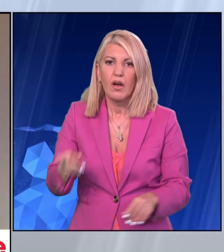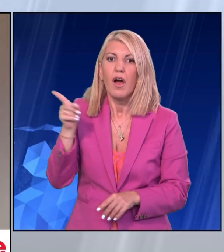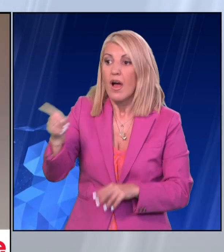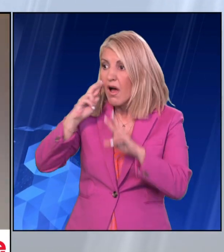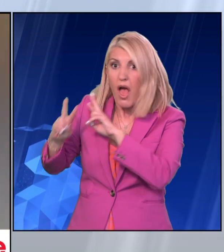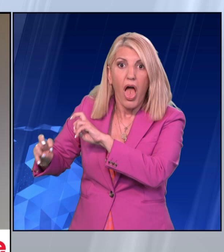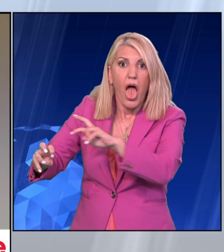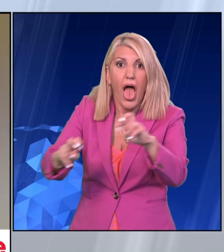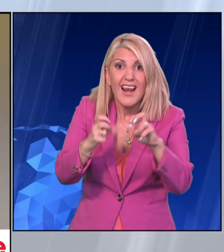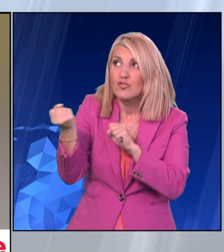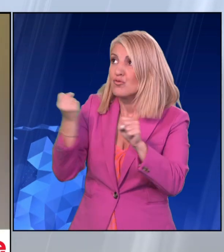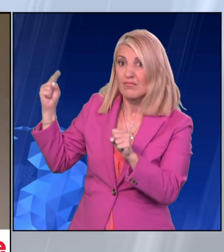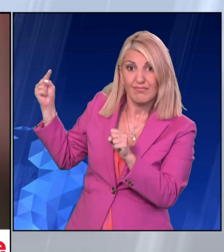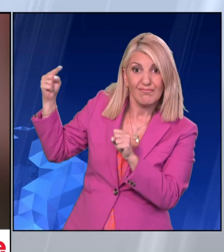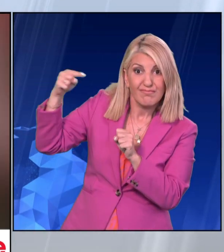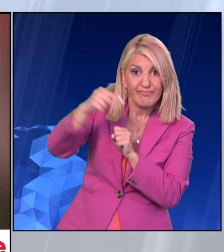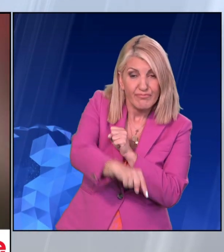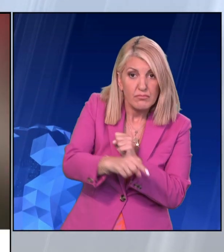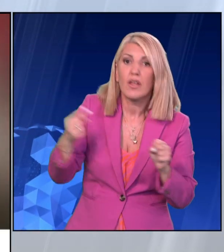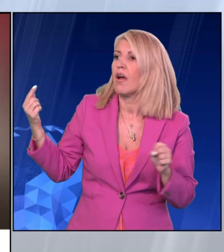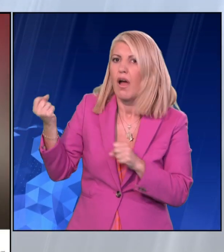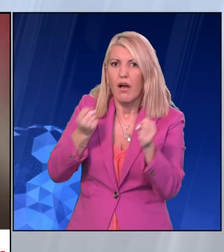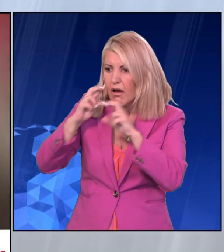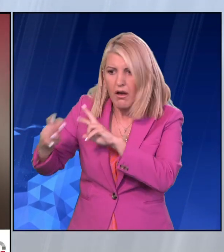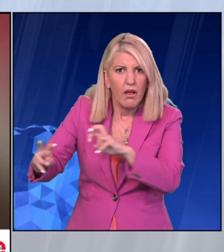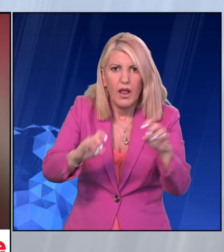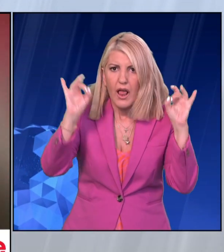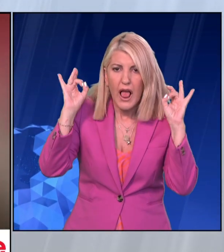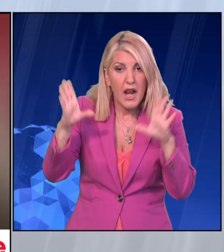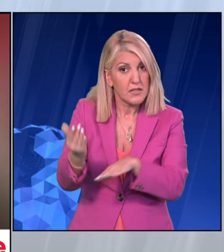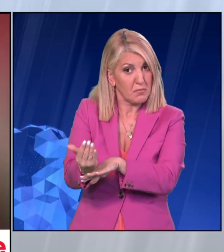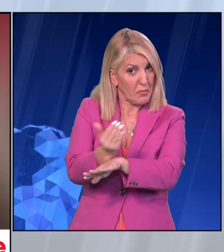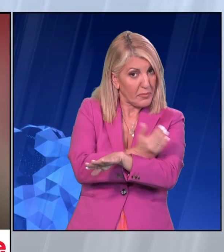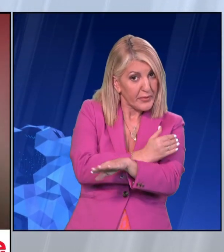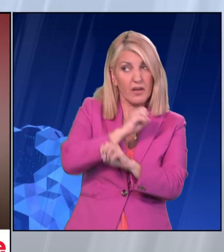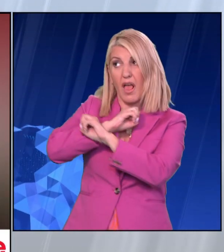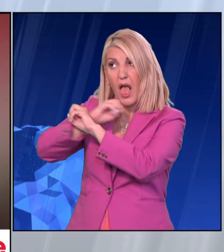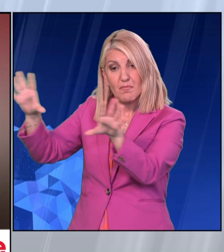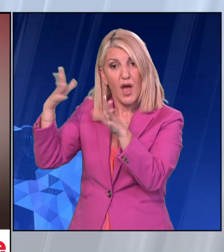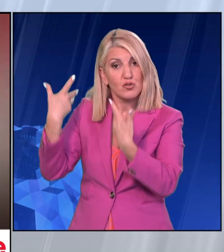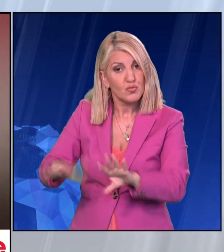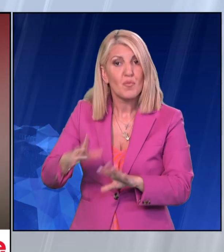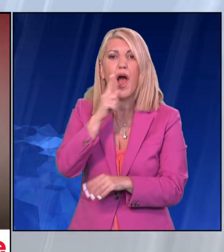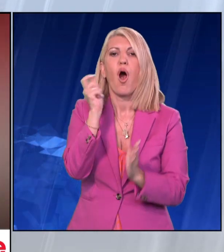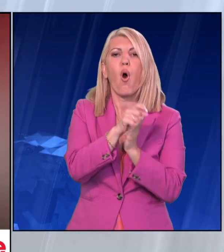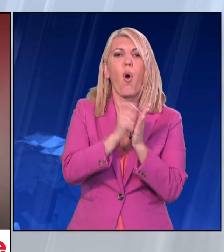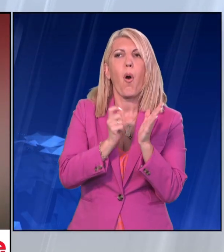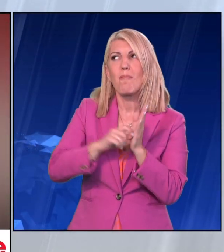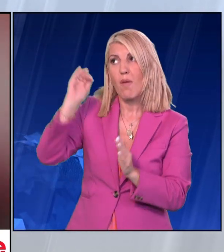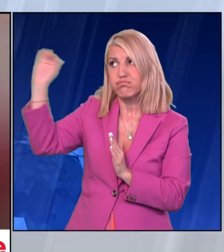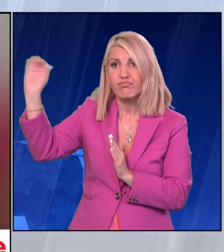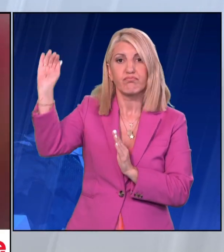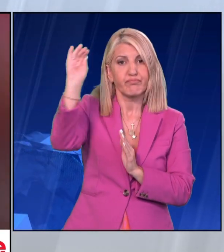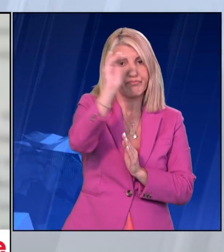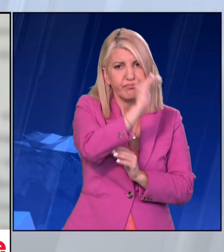ακροδεξιών χούλιγκαν είχαν ενημερωθεί οι αρχές έγκαιρα. Αλλά κανείς, όπως αποδεικνύεται με τον πλέον τραγικό τρόπο, δεν έκανε το παραμικρό για να